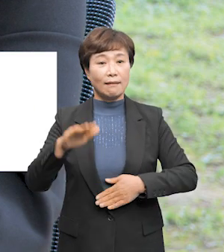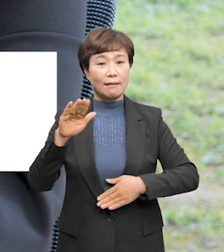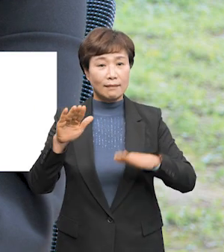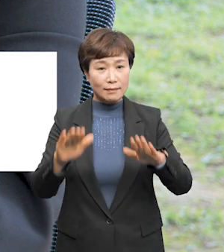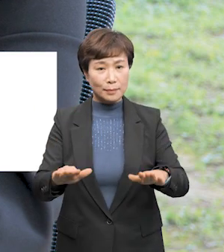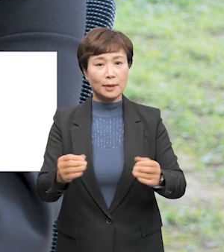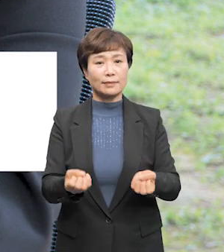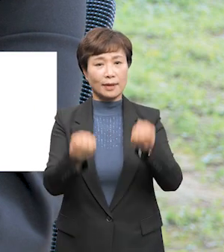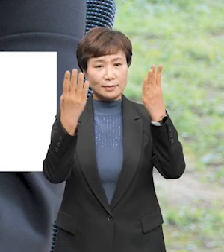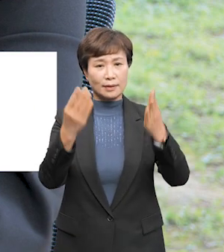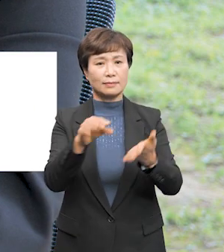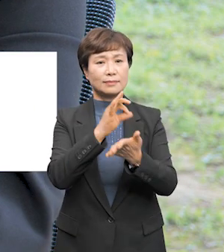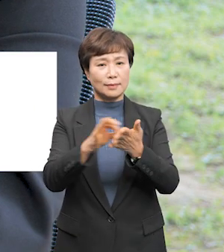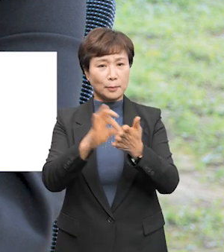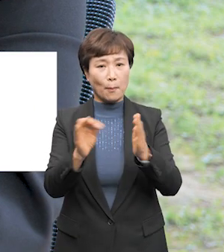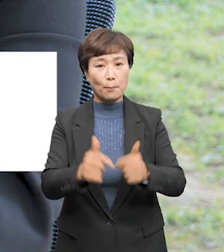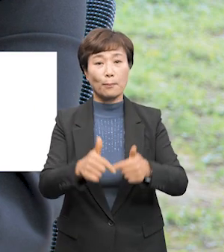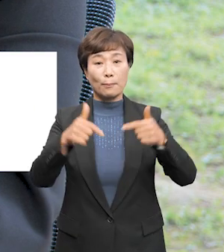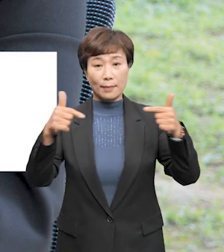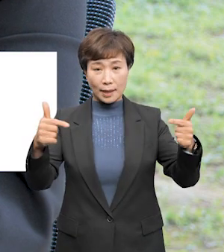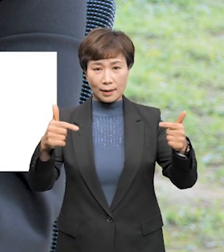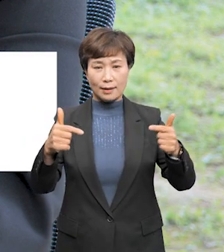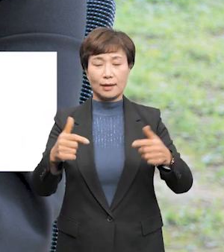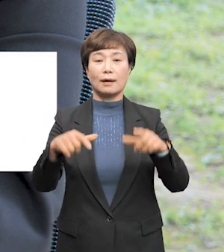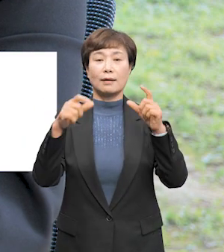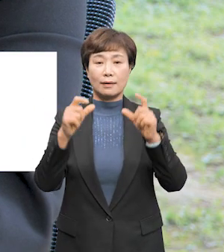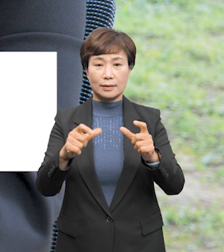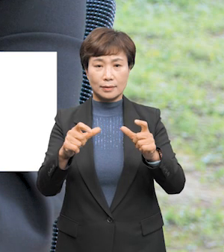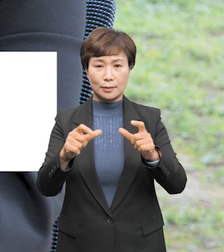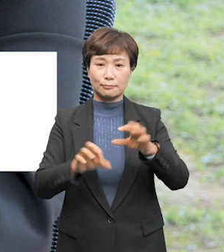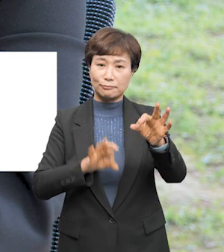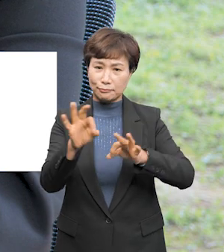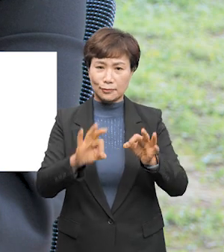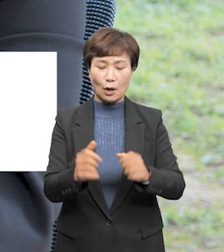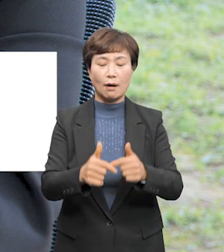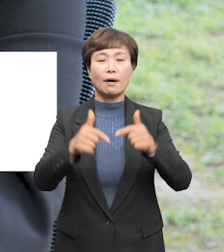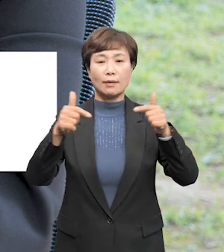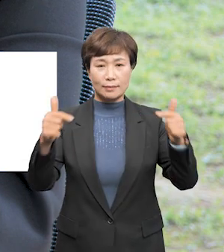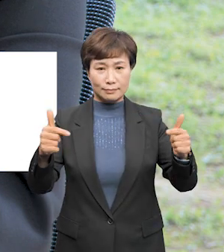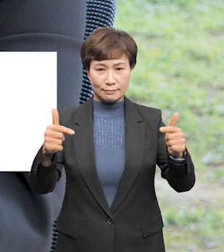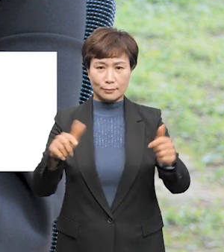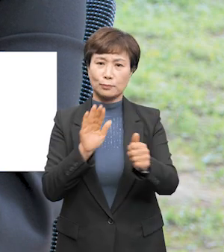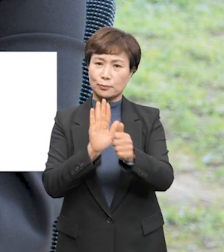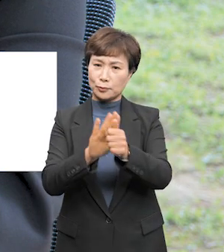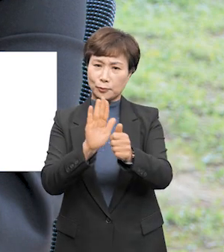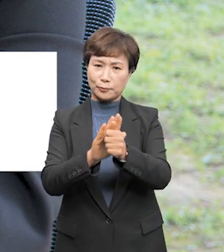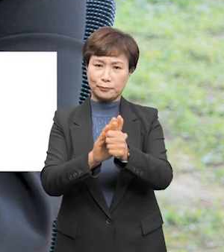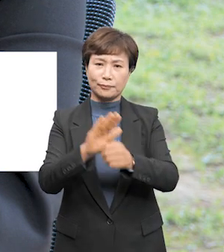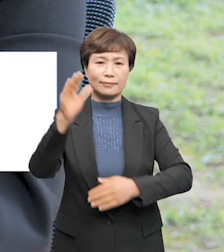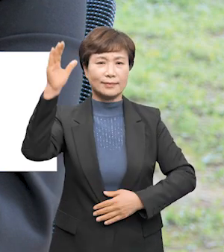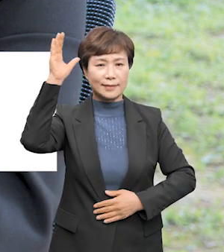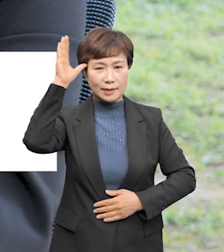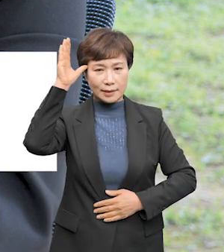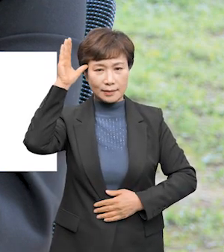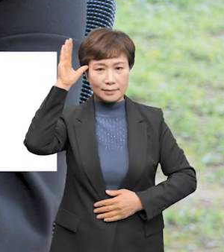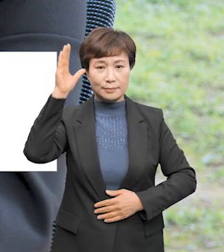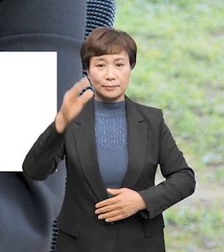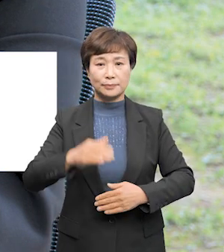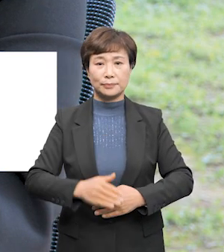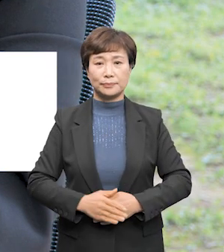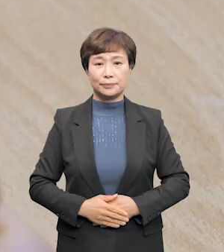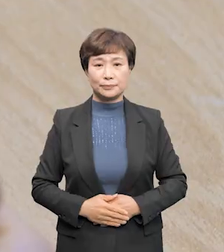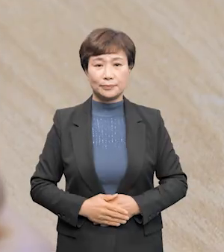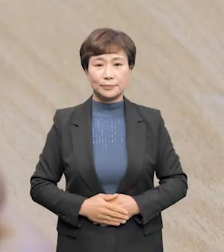이번 행사를 통해 위축된 소비가 활성화되고 지역 소상공인 매출 증대에 도움이 될 것으로